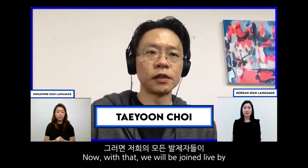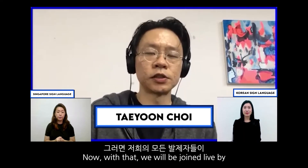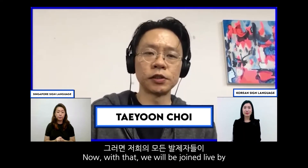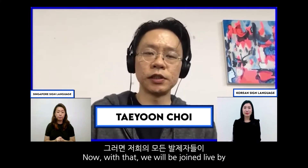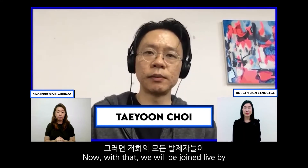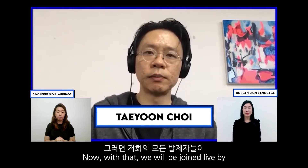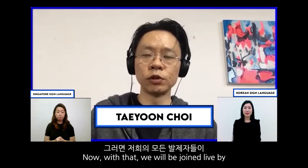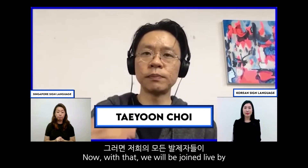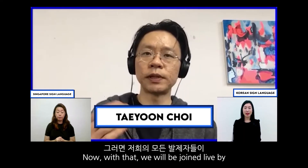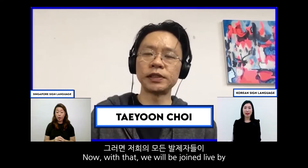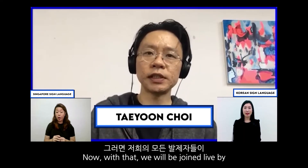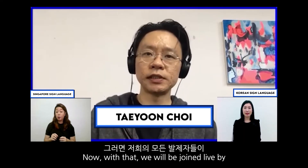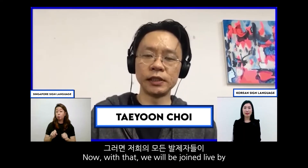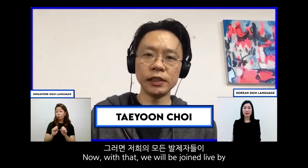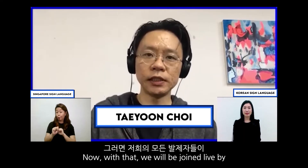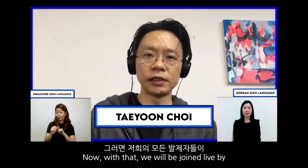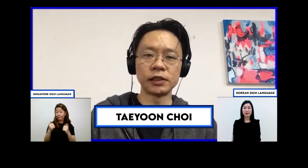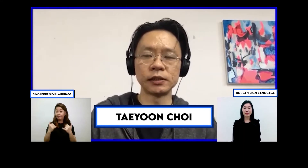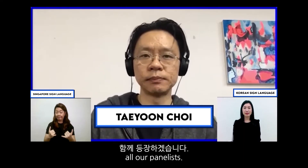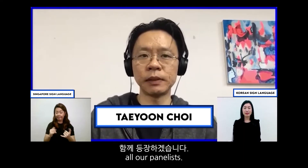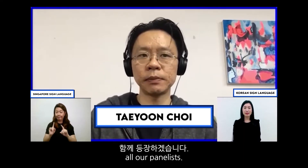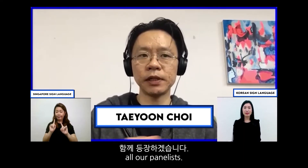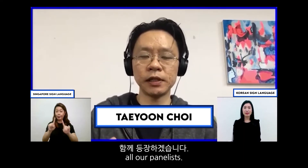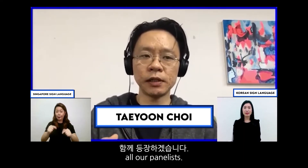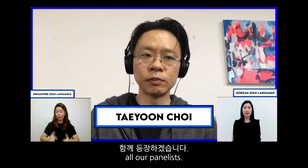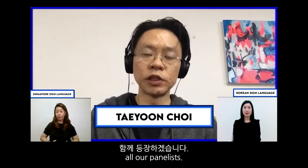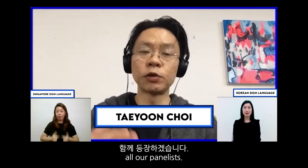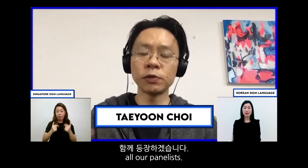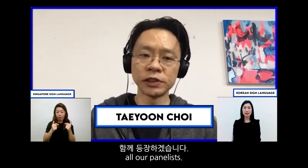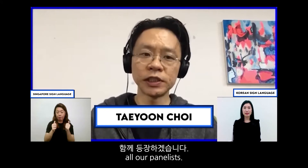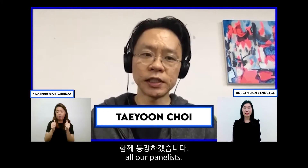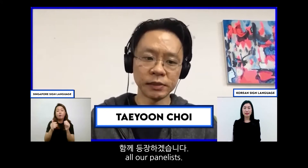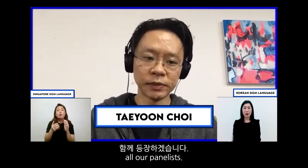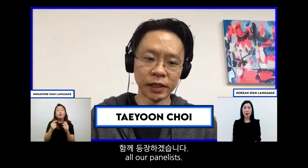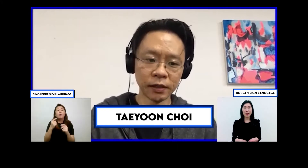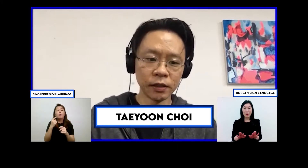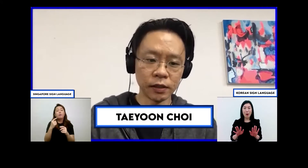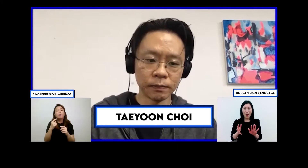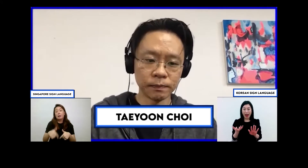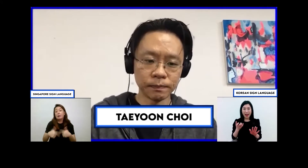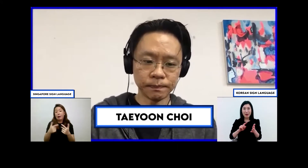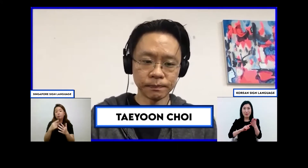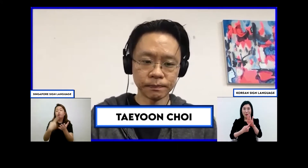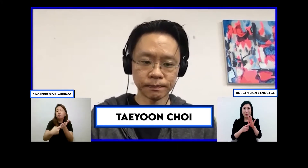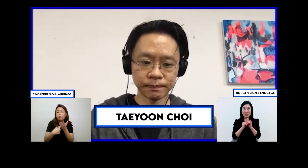그러면 저희 모든 발제자들이 지금 함께 그대로 등장하겠습니다.